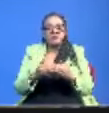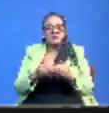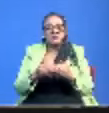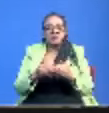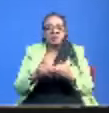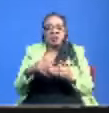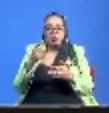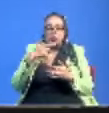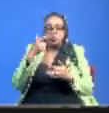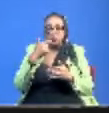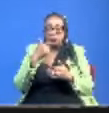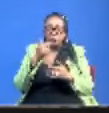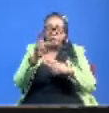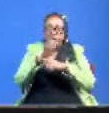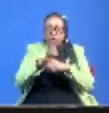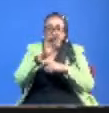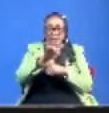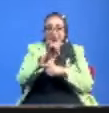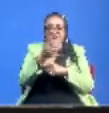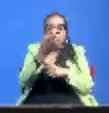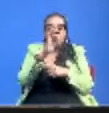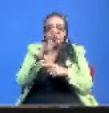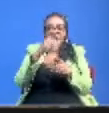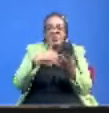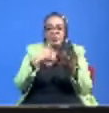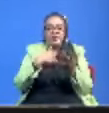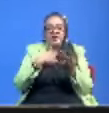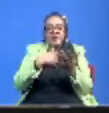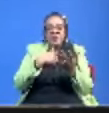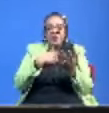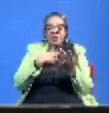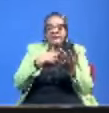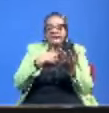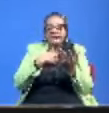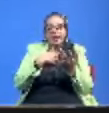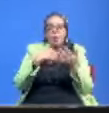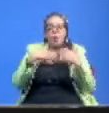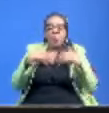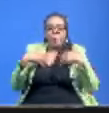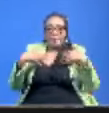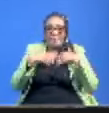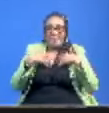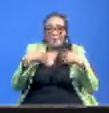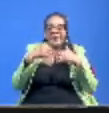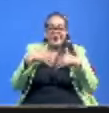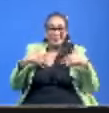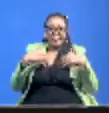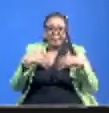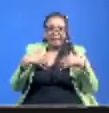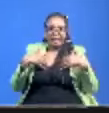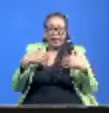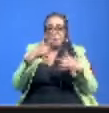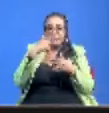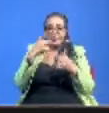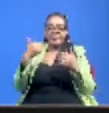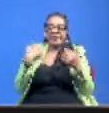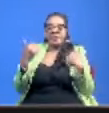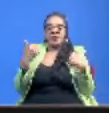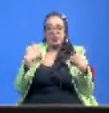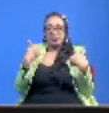hiyo sehemu, na hiyo sehemu ambao wanaenda kuchota kuna wild animals ambao wanakuwa wanawasumbua